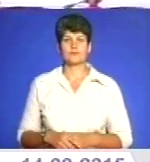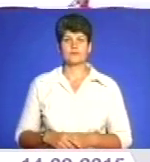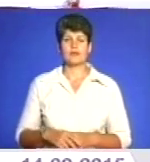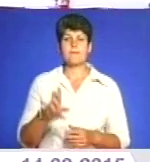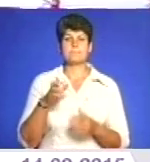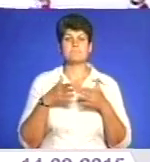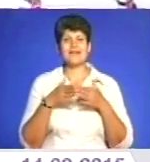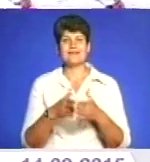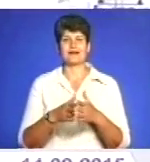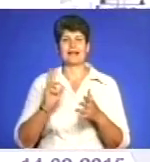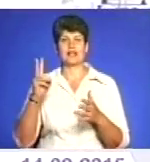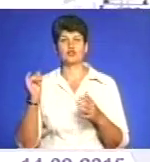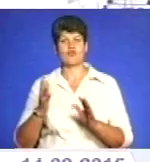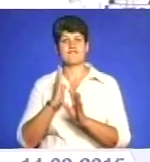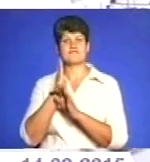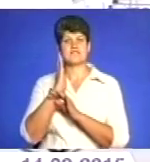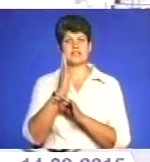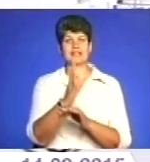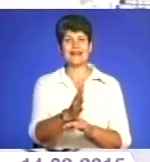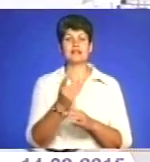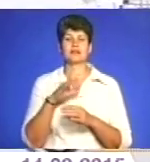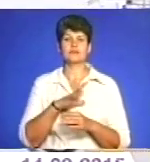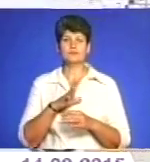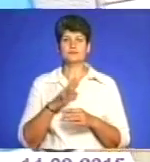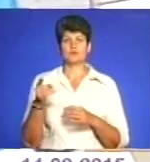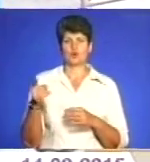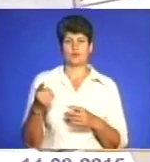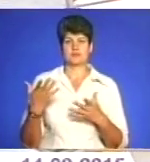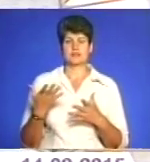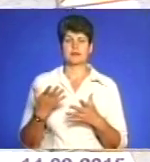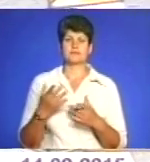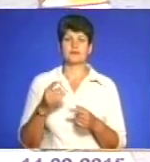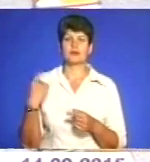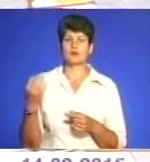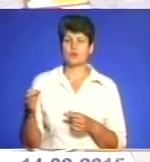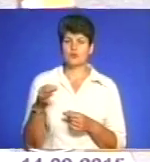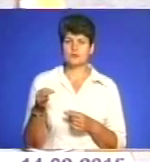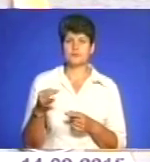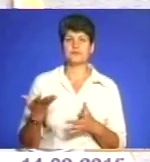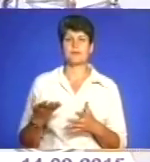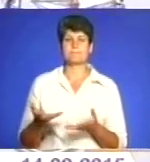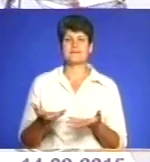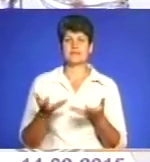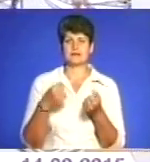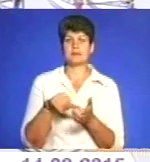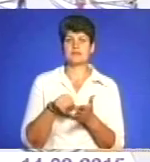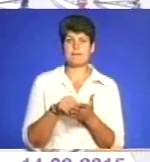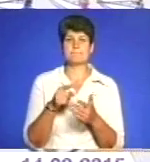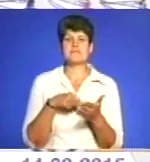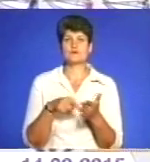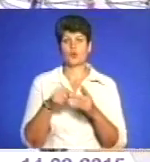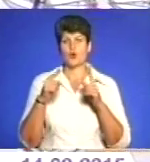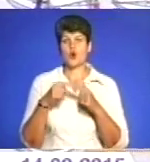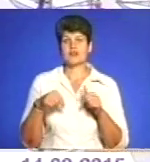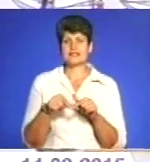Байдарки, каное, вітрильники, вейкборди пройшли Тернопільським ставом. Фестиваль водних видів спорту підтримали і представники міської